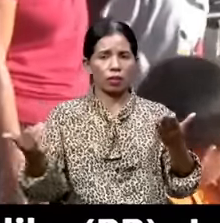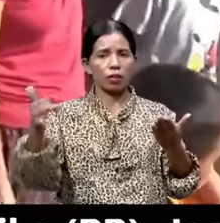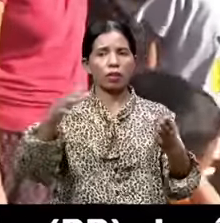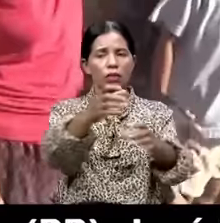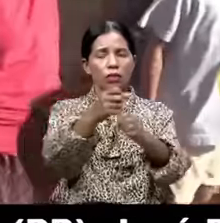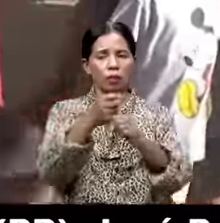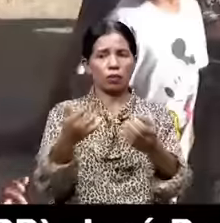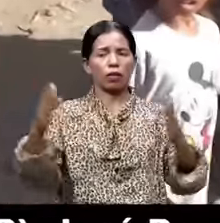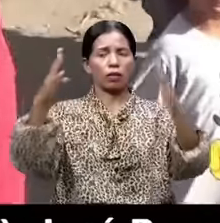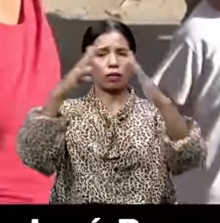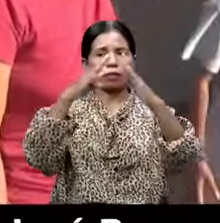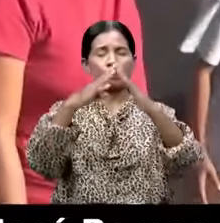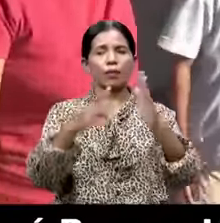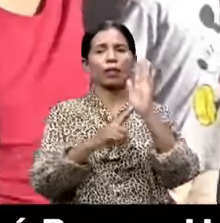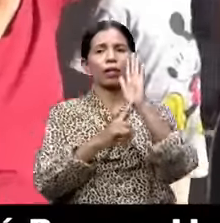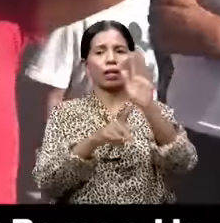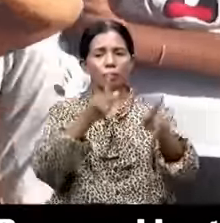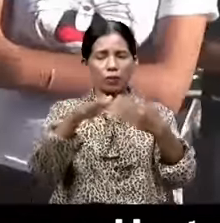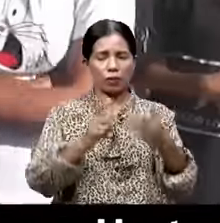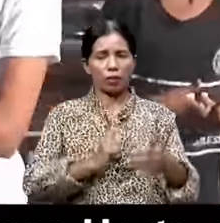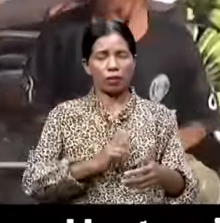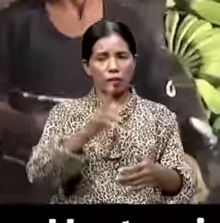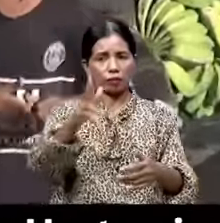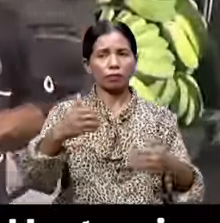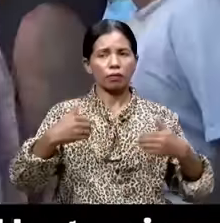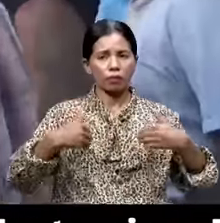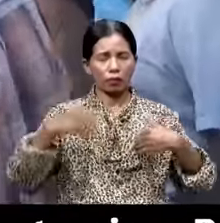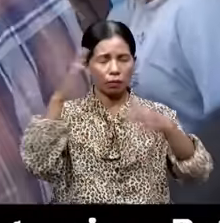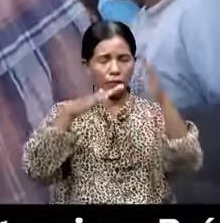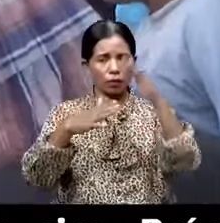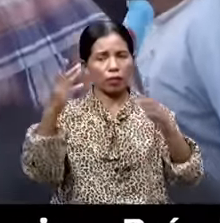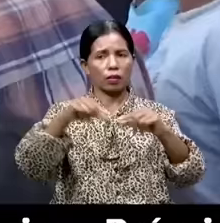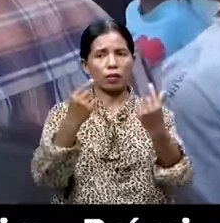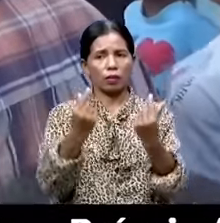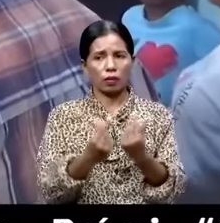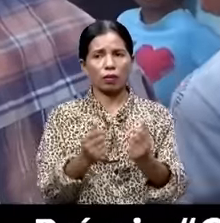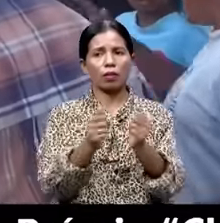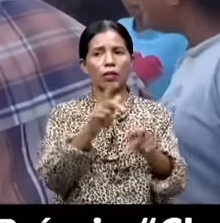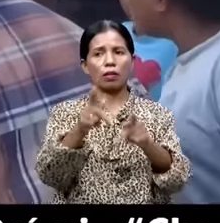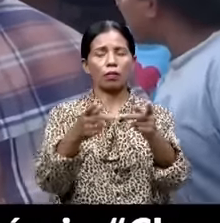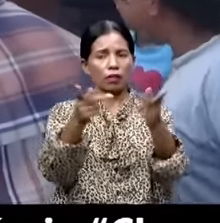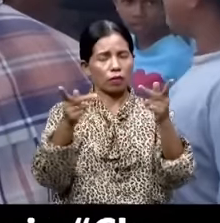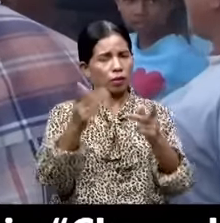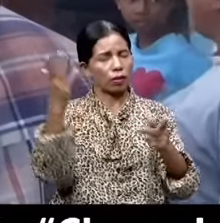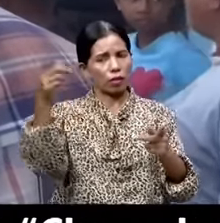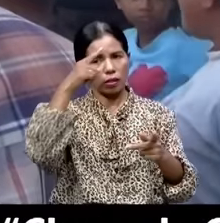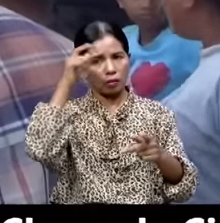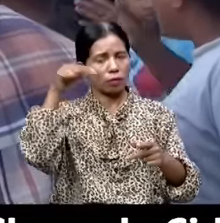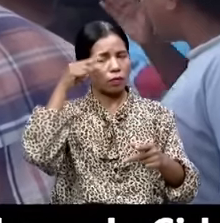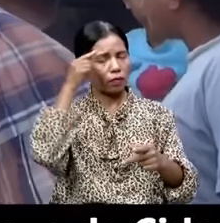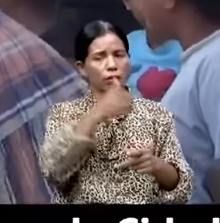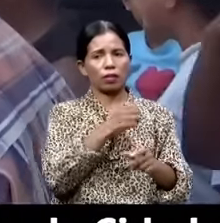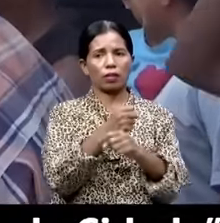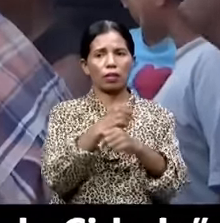serne hela fateng. Hafen avisa ba komunidade e Tasi Tolu mosu desentendimento entre equipa conjunta ho komunidade e fateng refere tama governo se lau